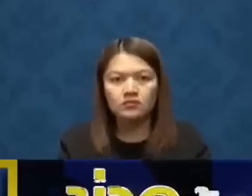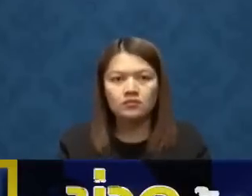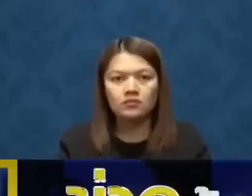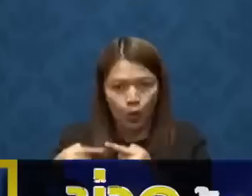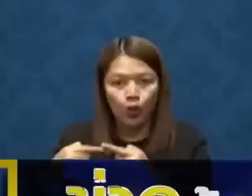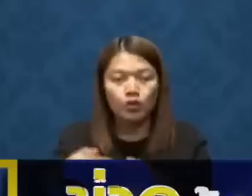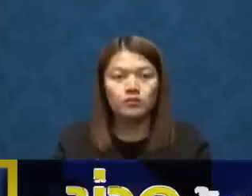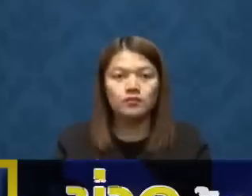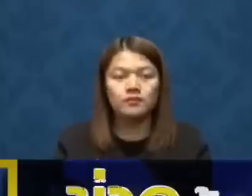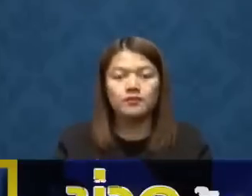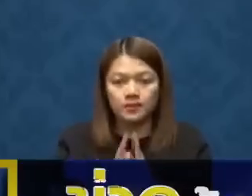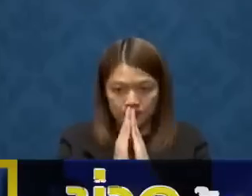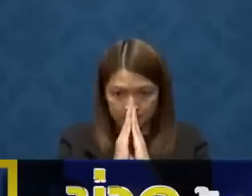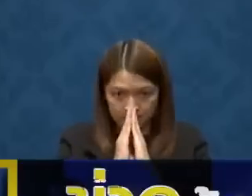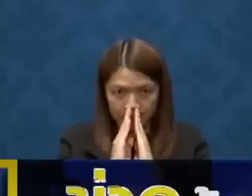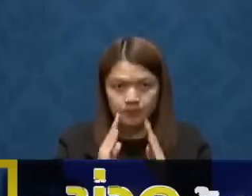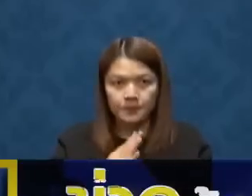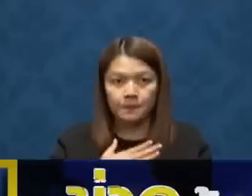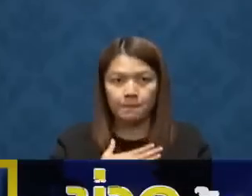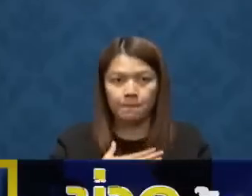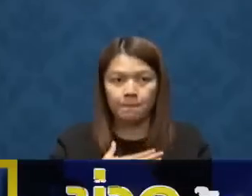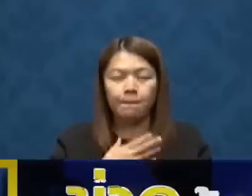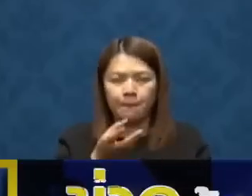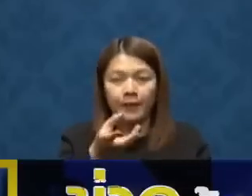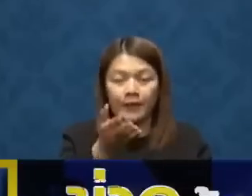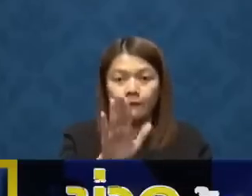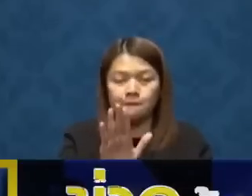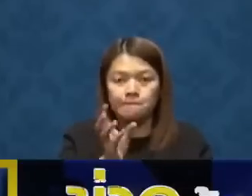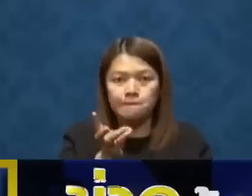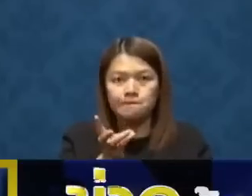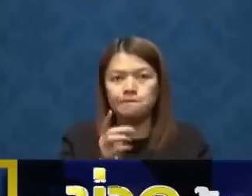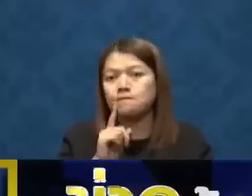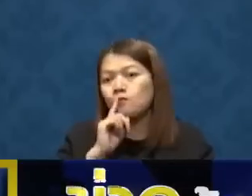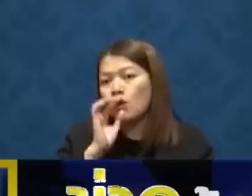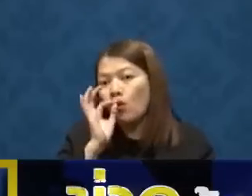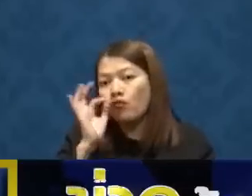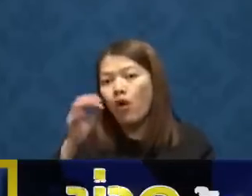าเราเนี่ยสละสิทธิ์อำนาจที่ประชาชนให้เรามาค่ะ